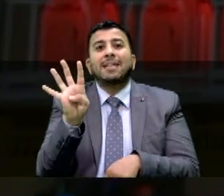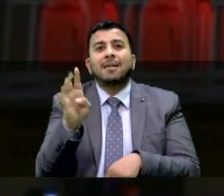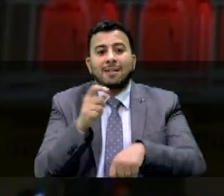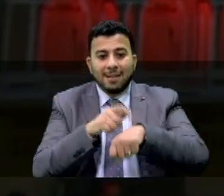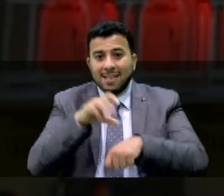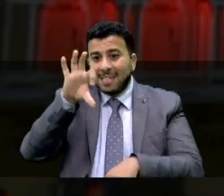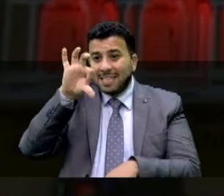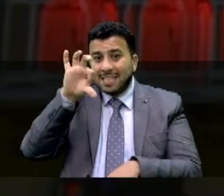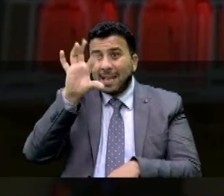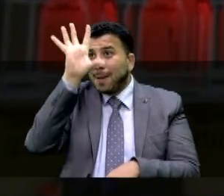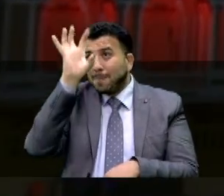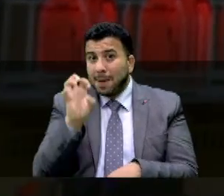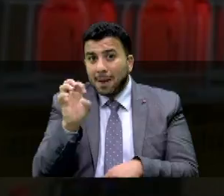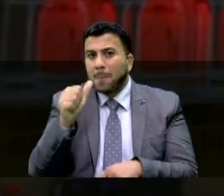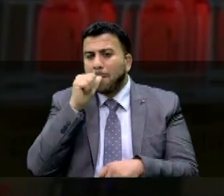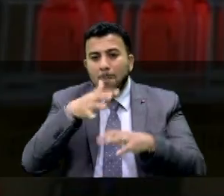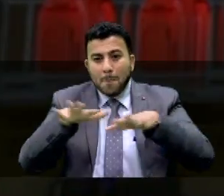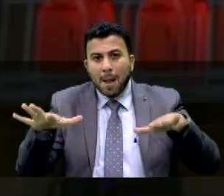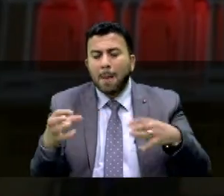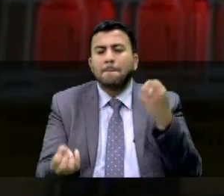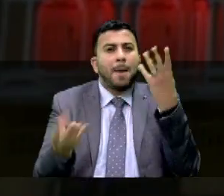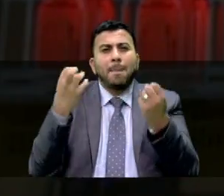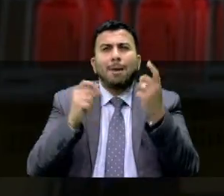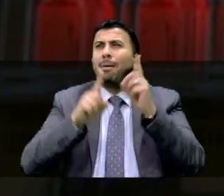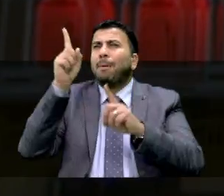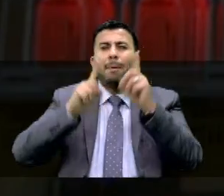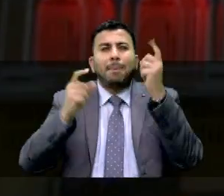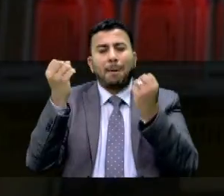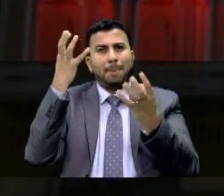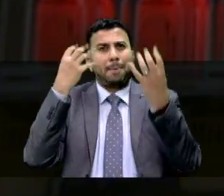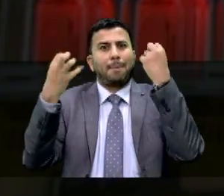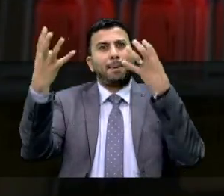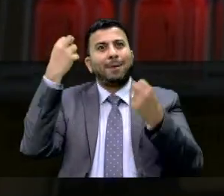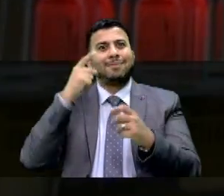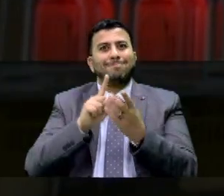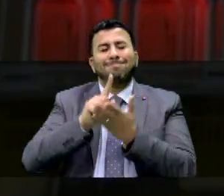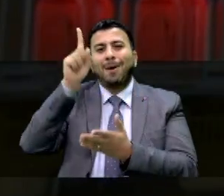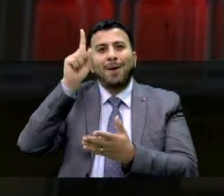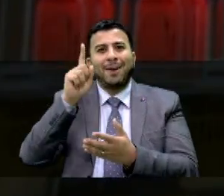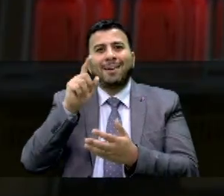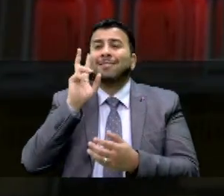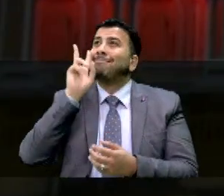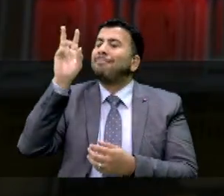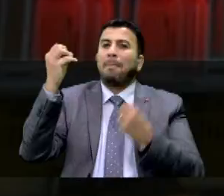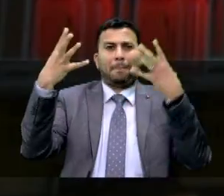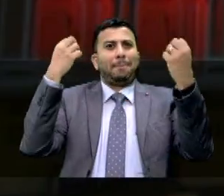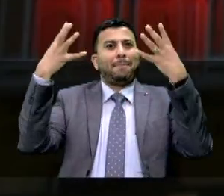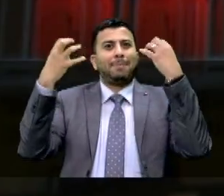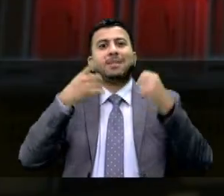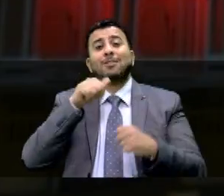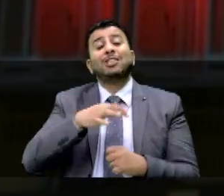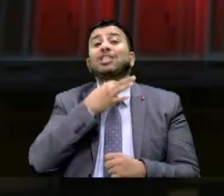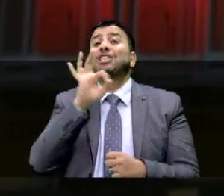الساعة 9 مساء على الماء، وعروض مميزة على الماء يعني. جميل. نعم، فهذه إضافة مهمة هذه